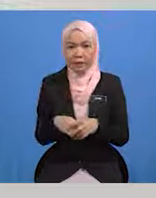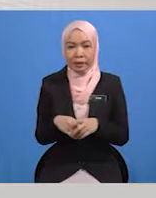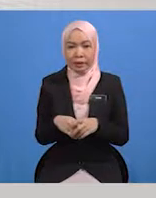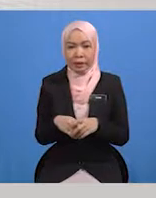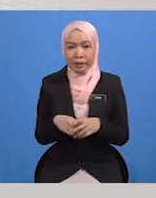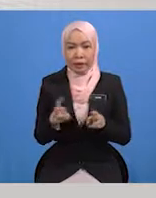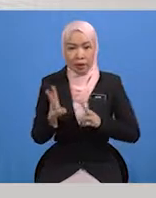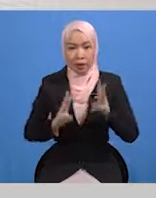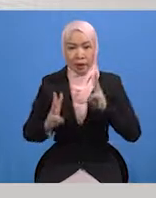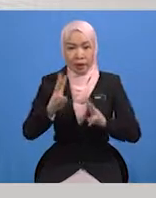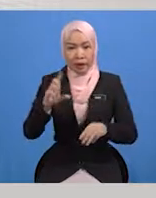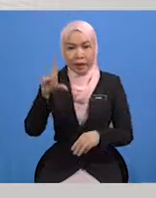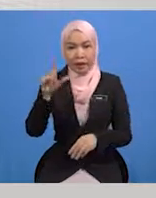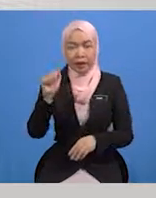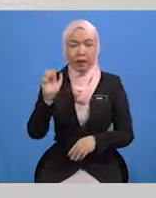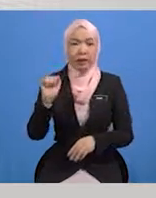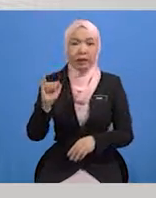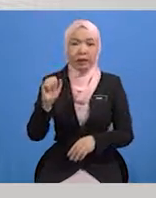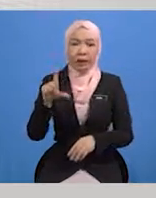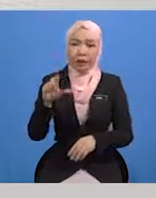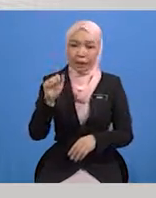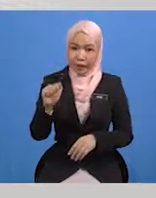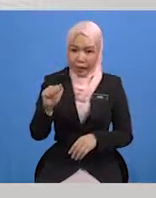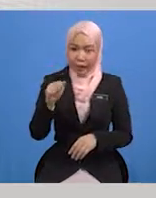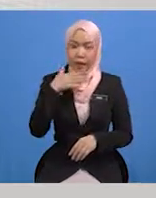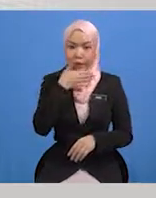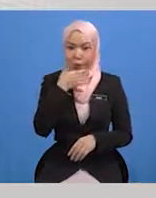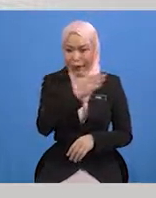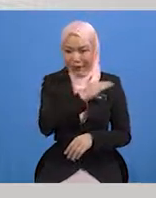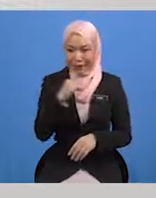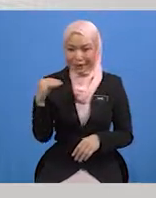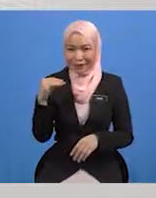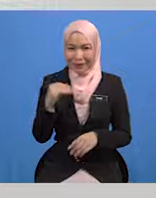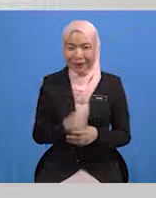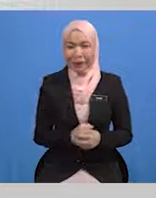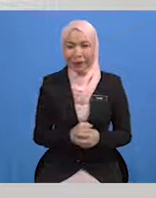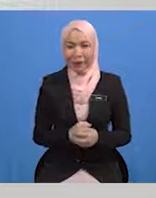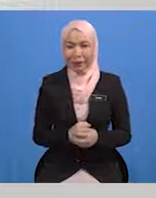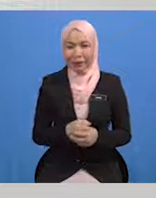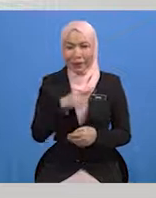Watak Laila Anunisah kecil dan Laila Anunisah remaja.